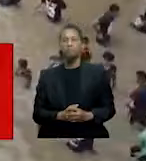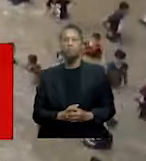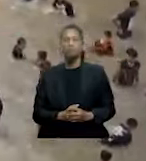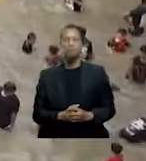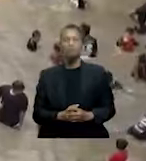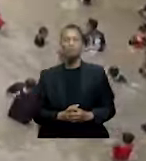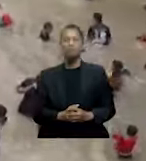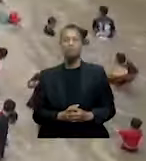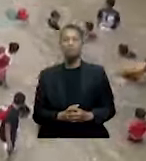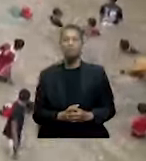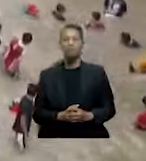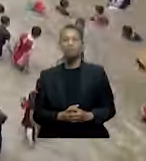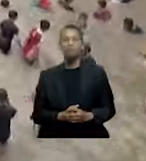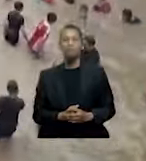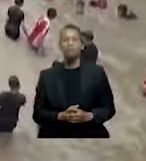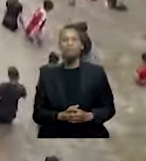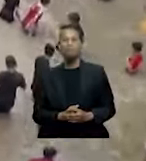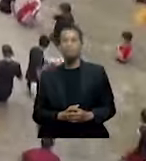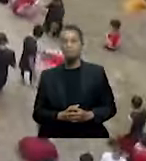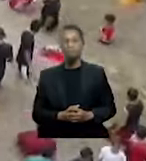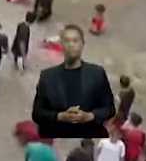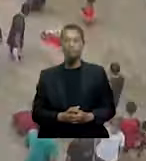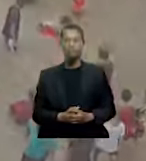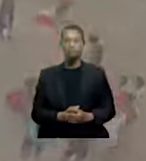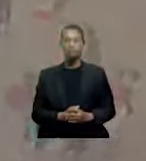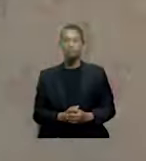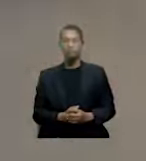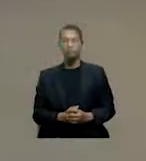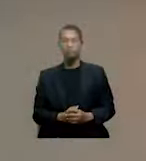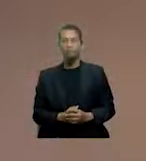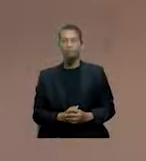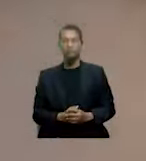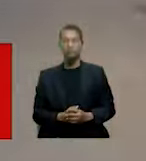Jawa Tengah, Nurdin Ozi, iNews melaporkan.